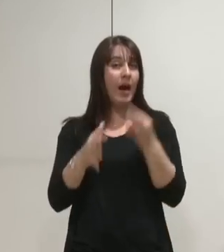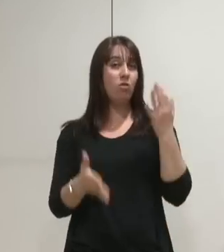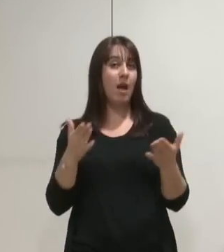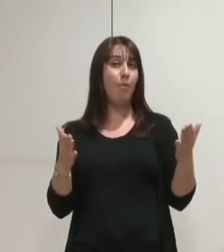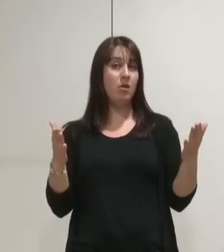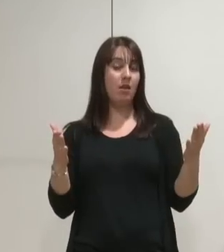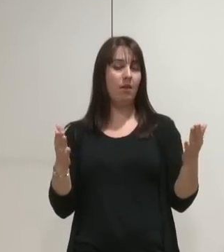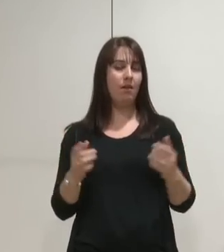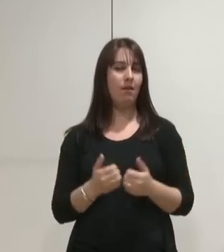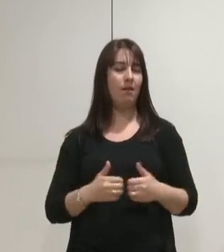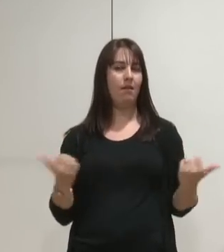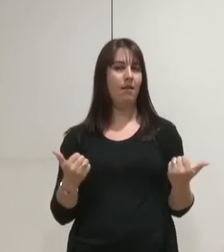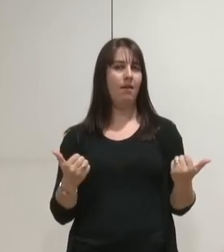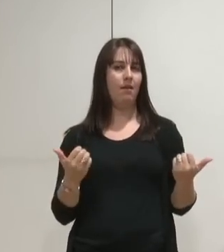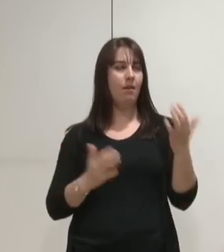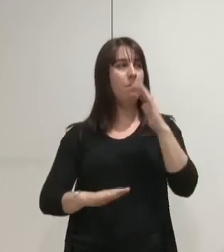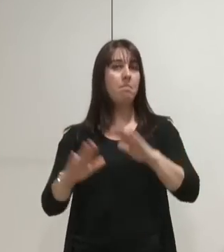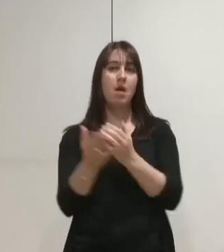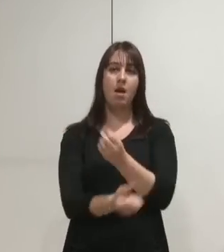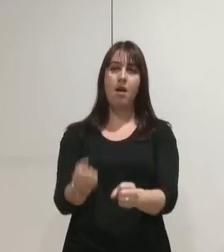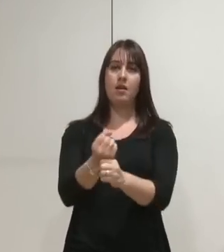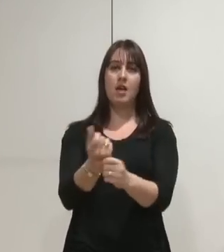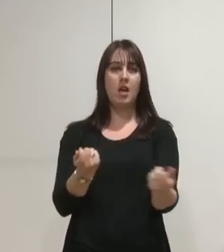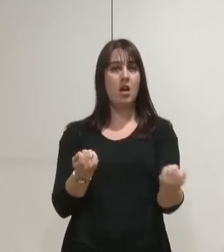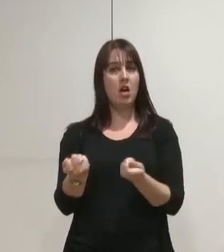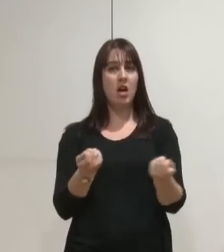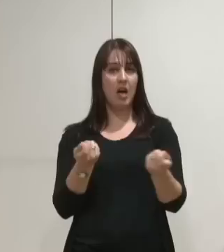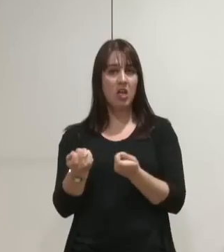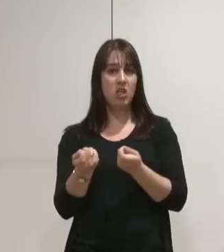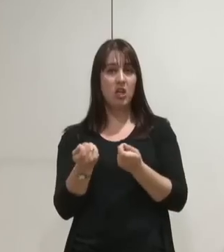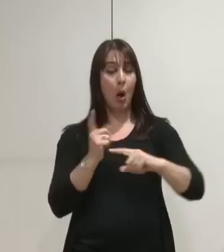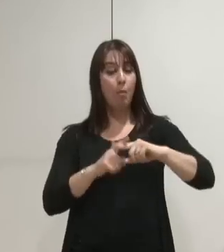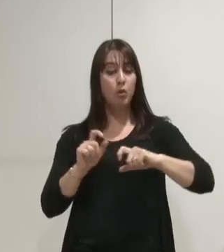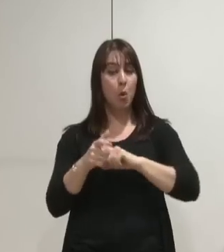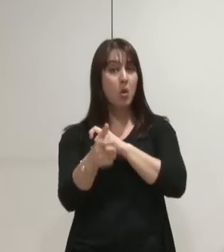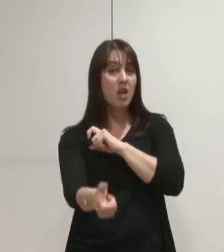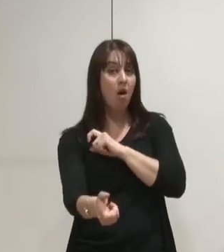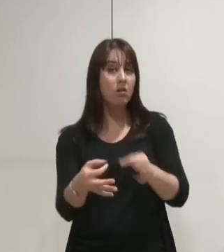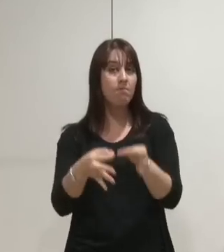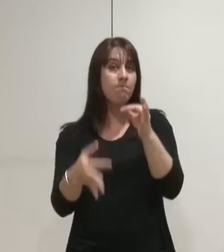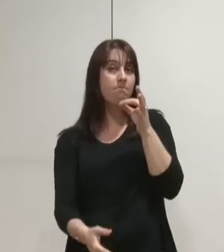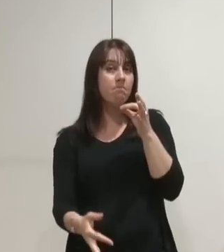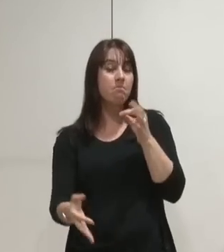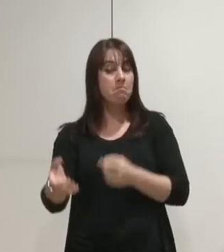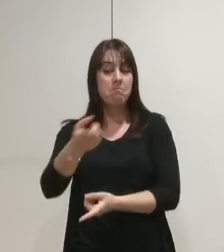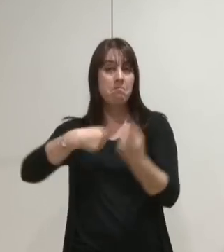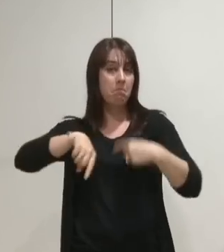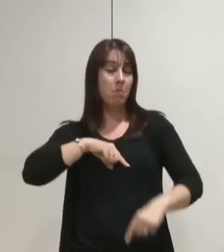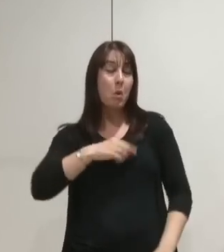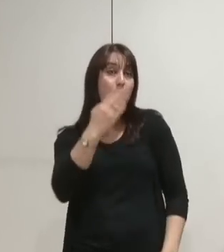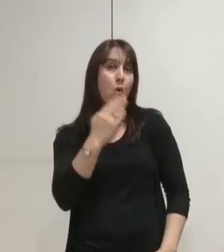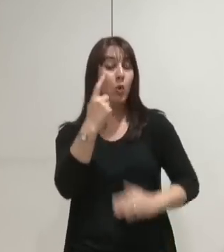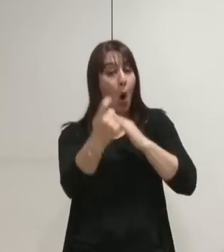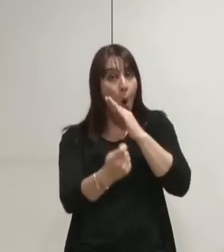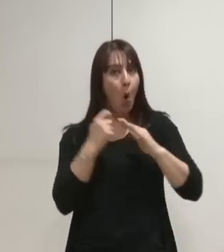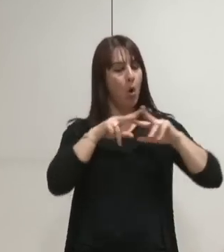différent pourtant la création de la régie et ses conséquences à nos yeux le justifier amplement